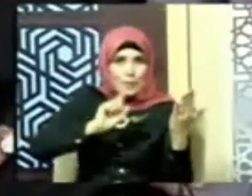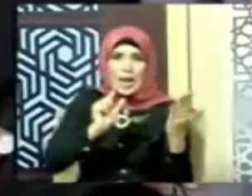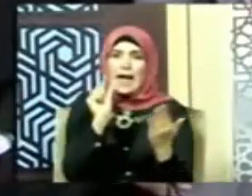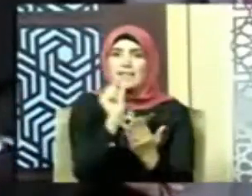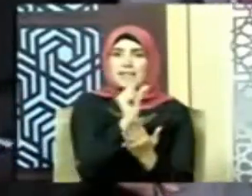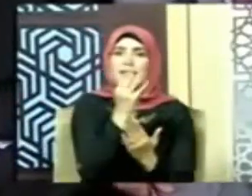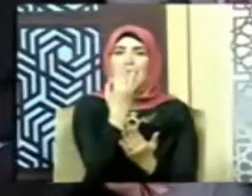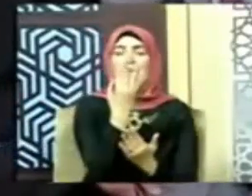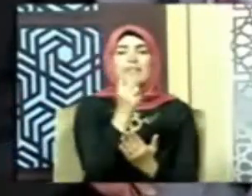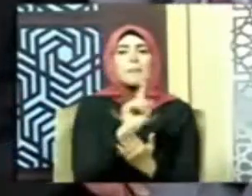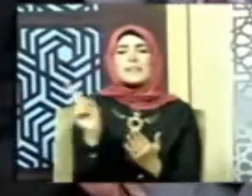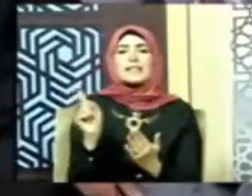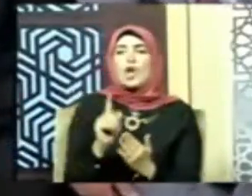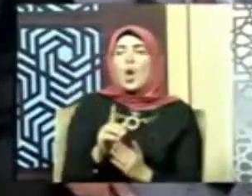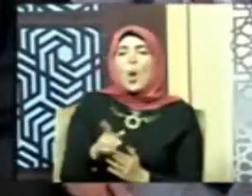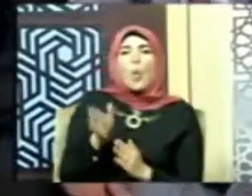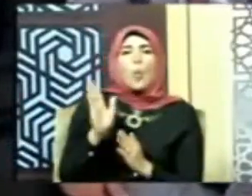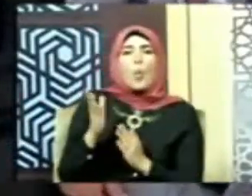وغوثاه